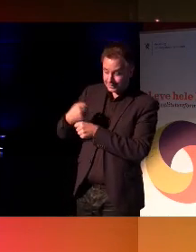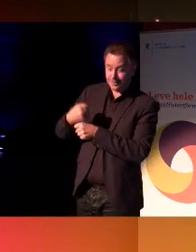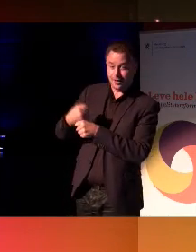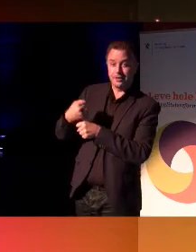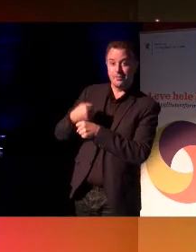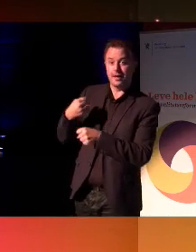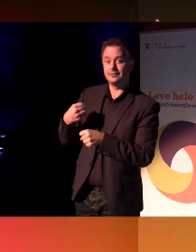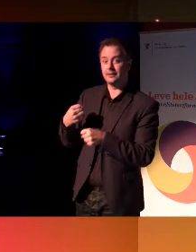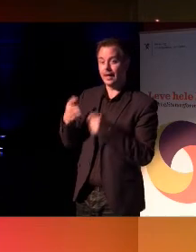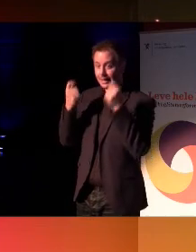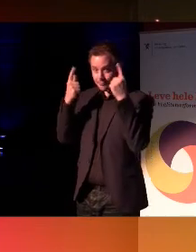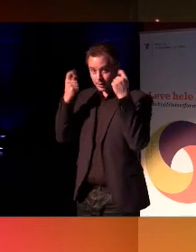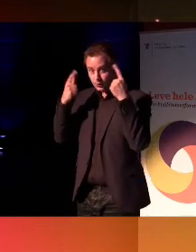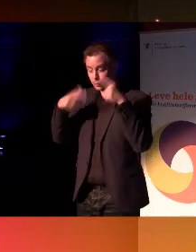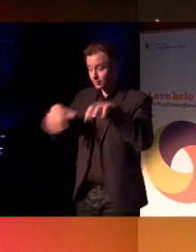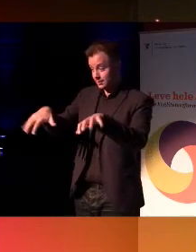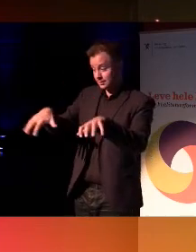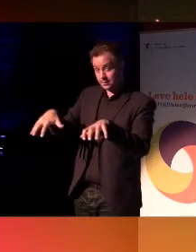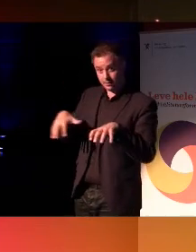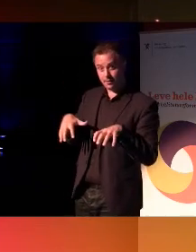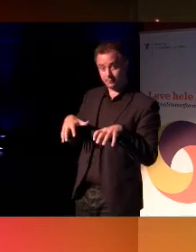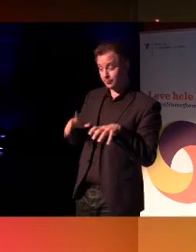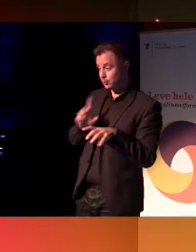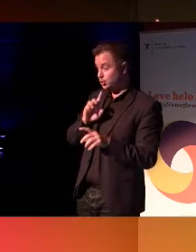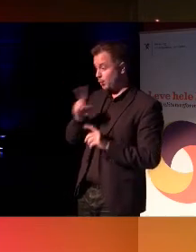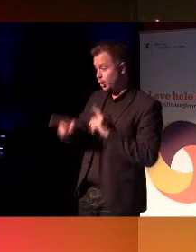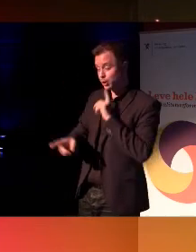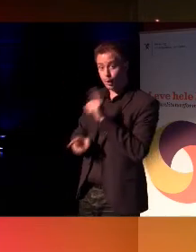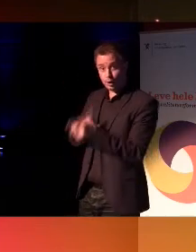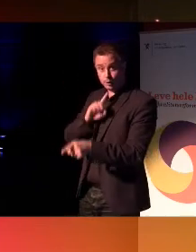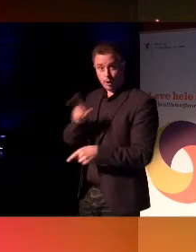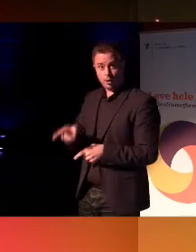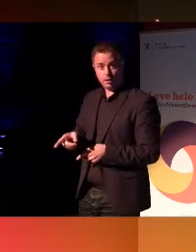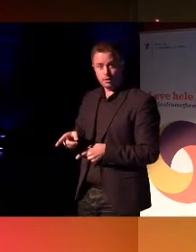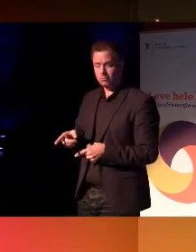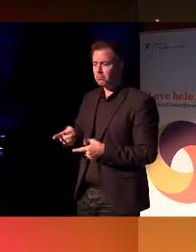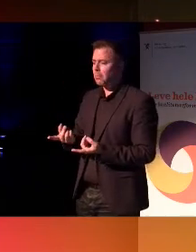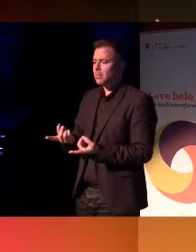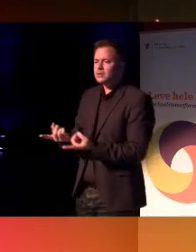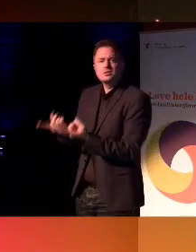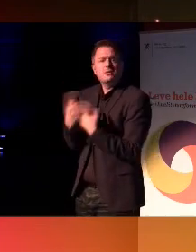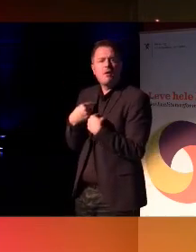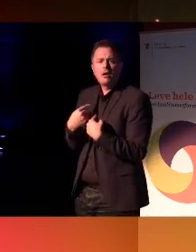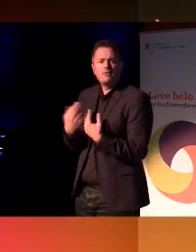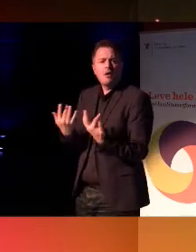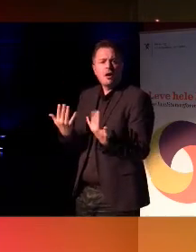hvor vi hentet inn og spurte. Og hva sa pasientene våre